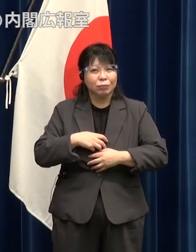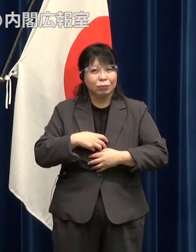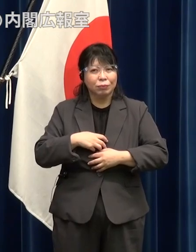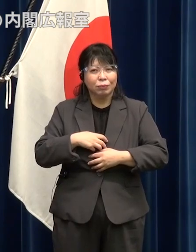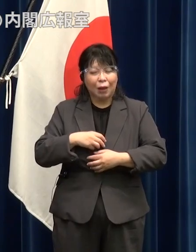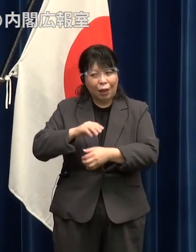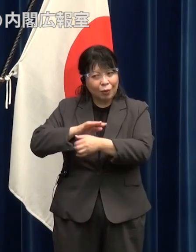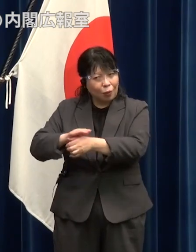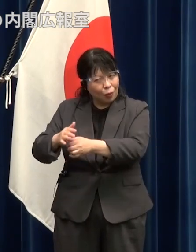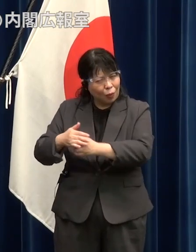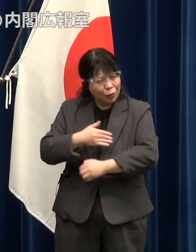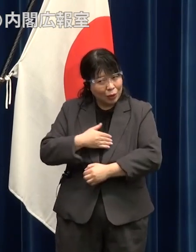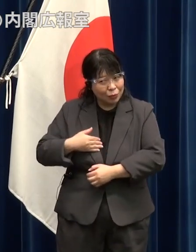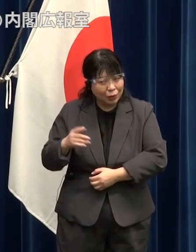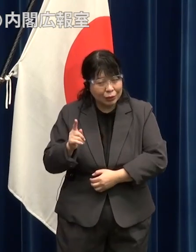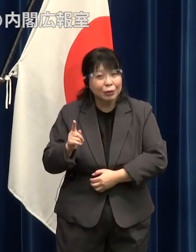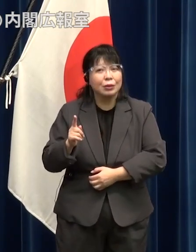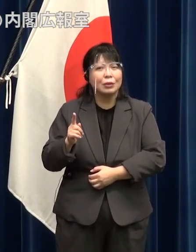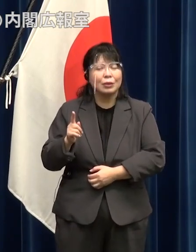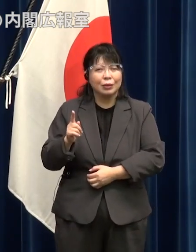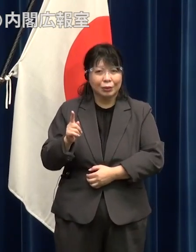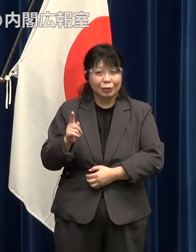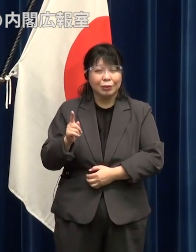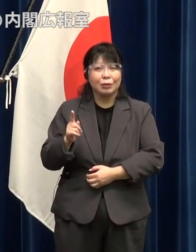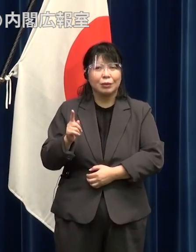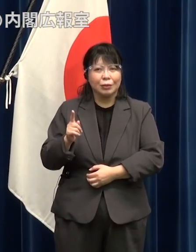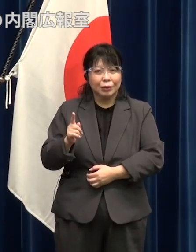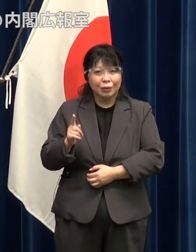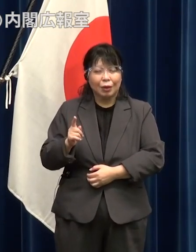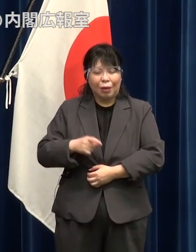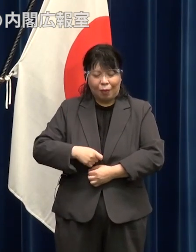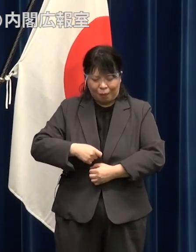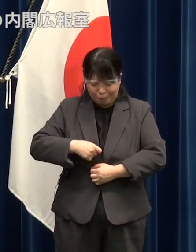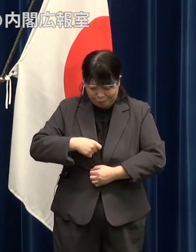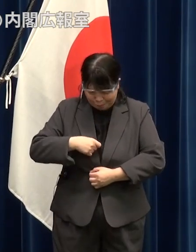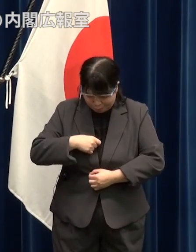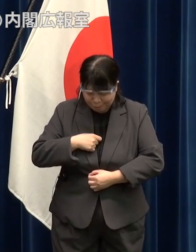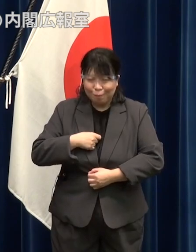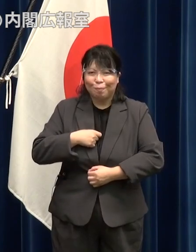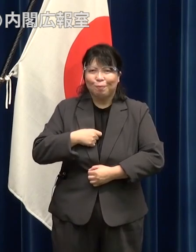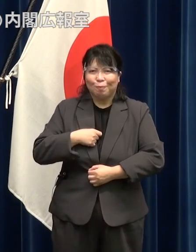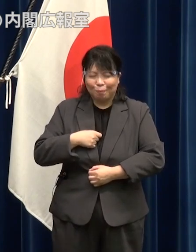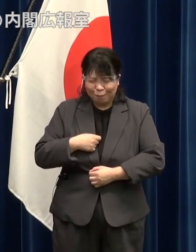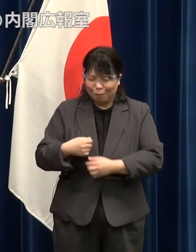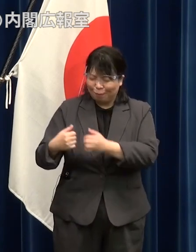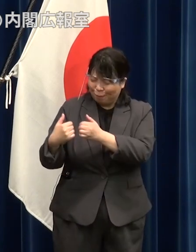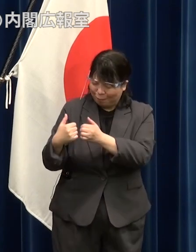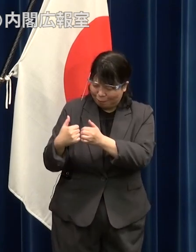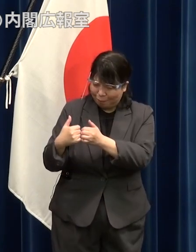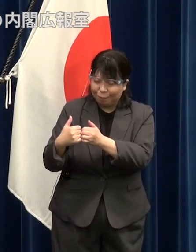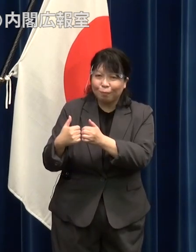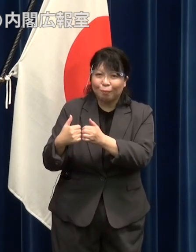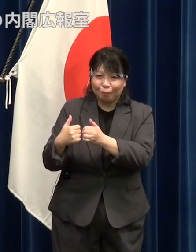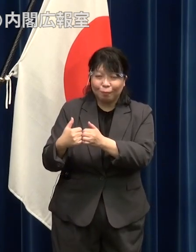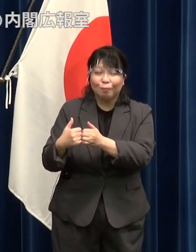の可能性も、率直かつ突っ込んだ意見交換を